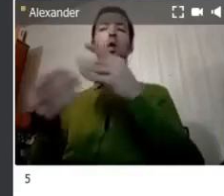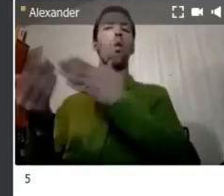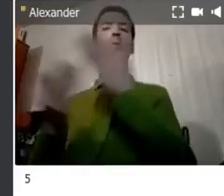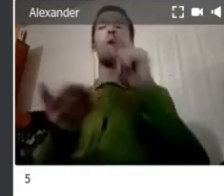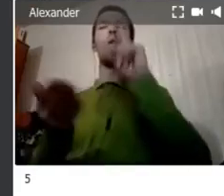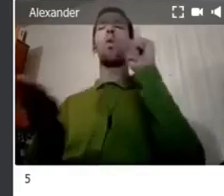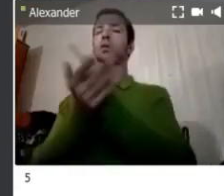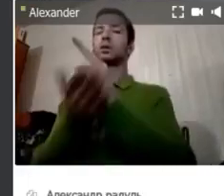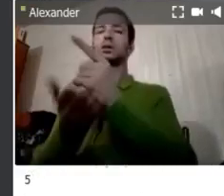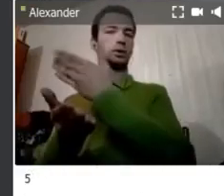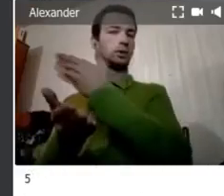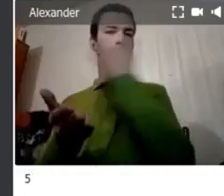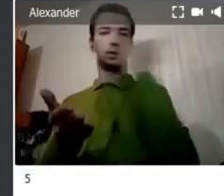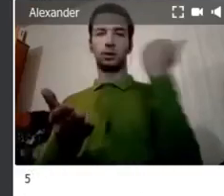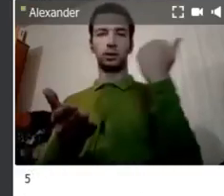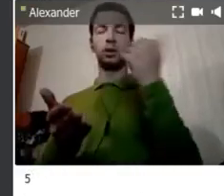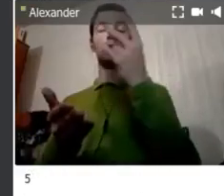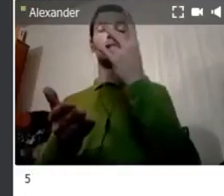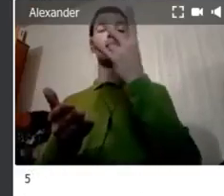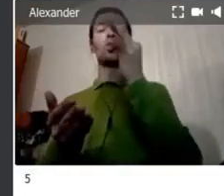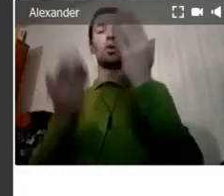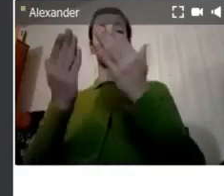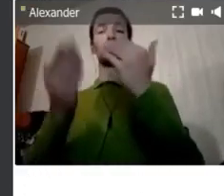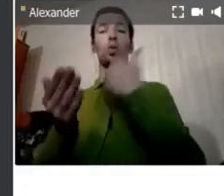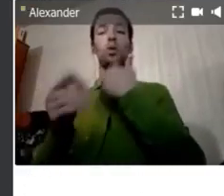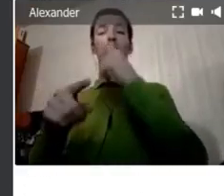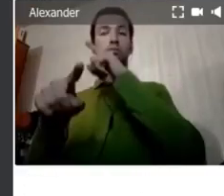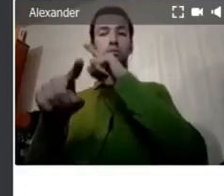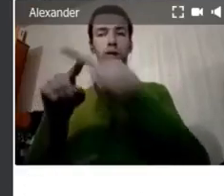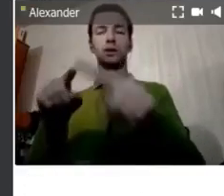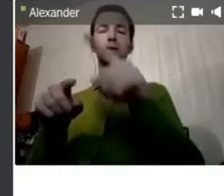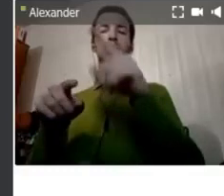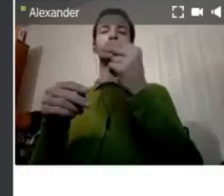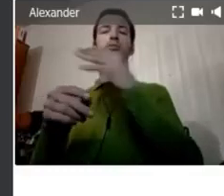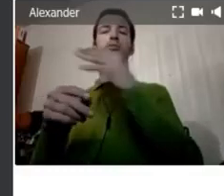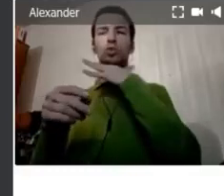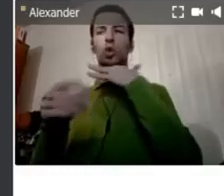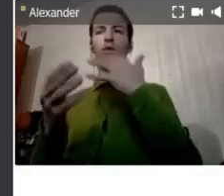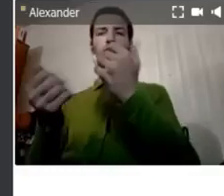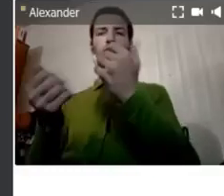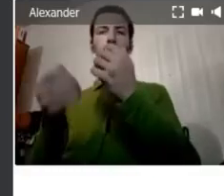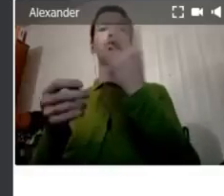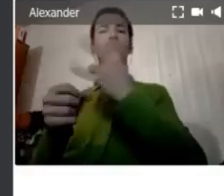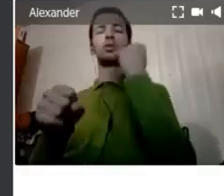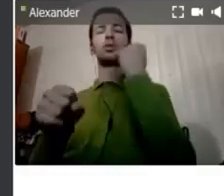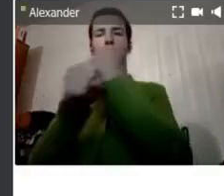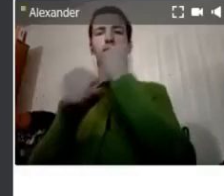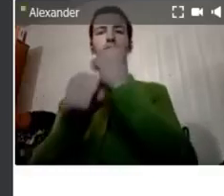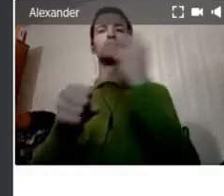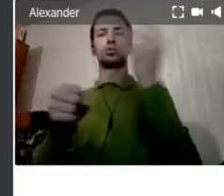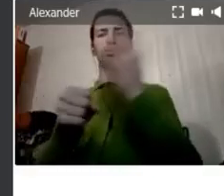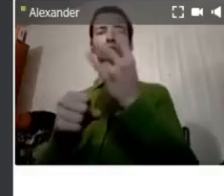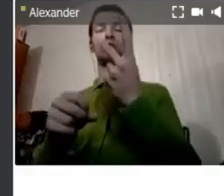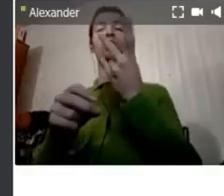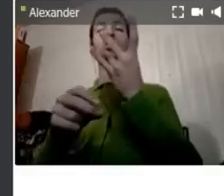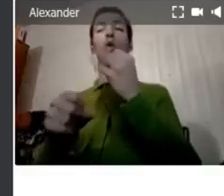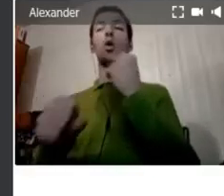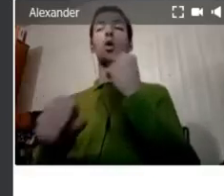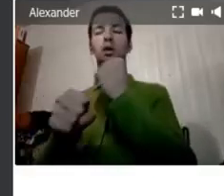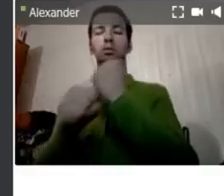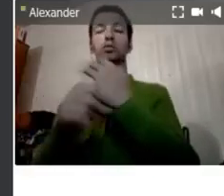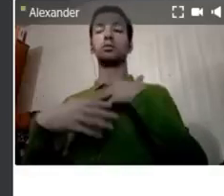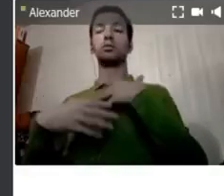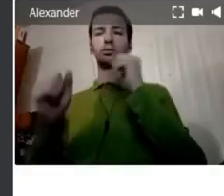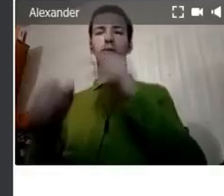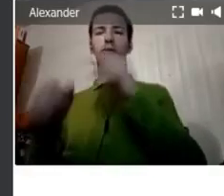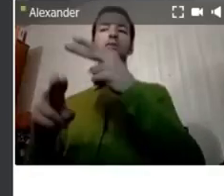4 500 евро. Что мы делаем? 900 евро. Что такое 900 евро? И куда они идут? 900+. Это программа, которую